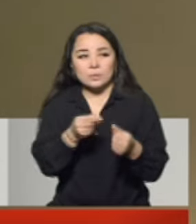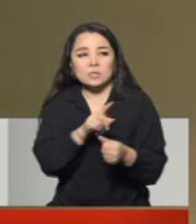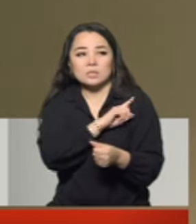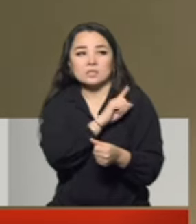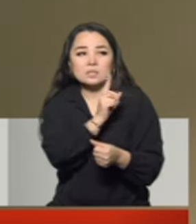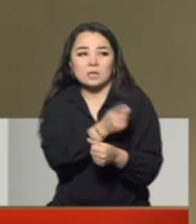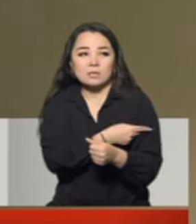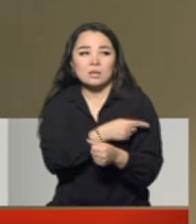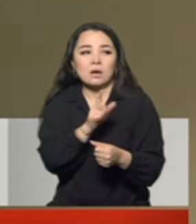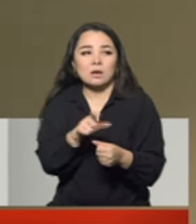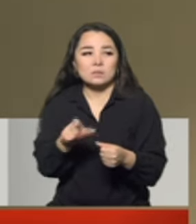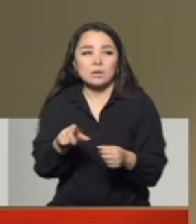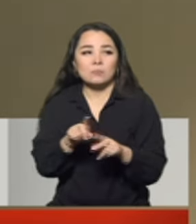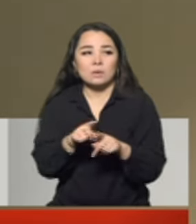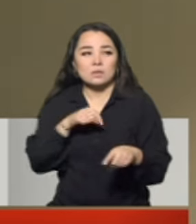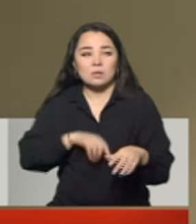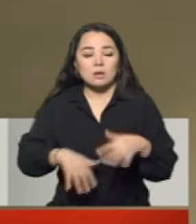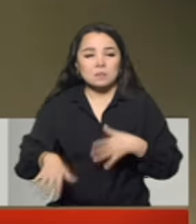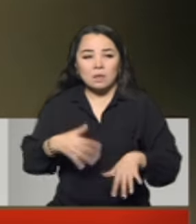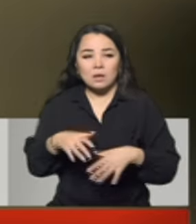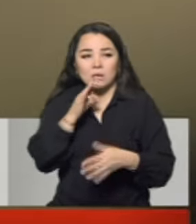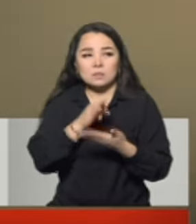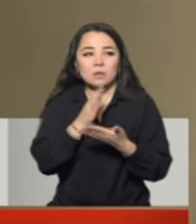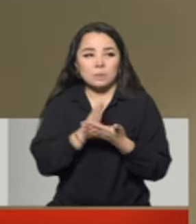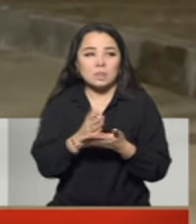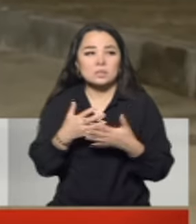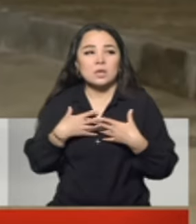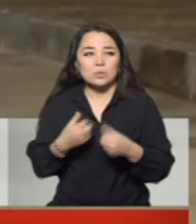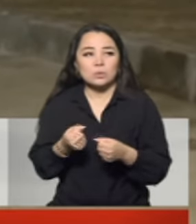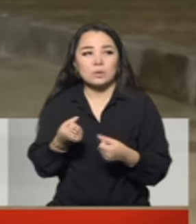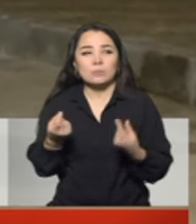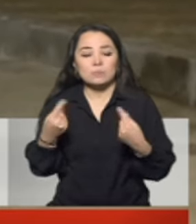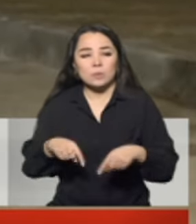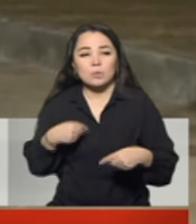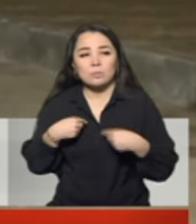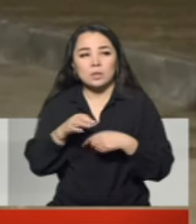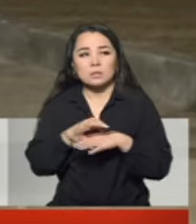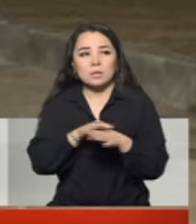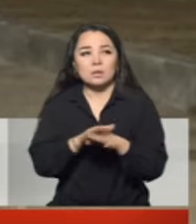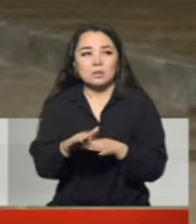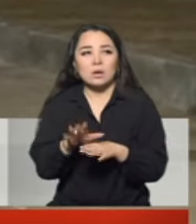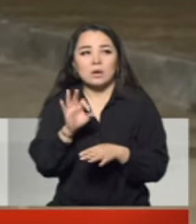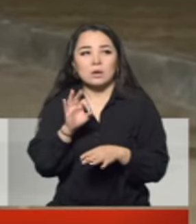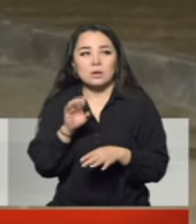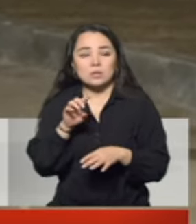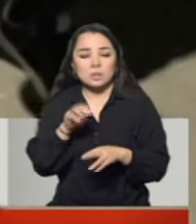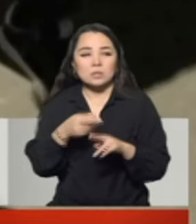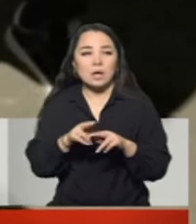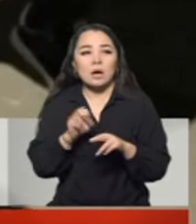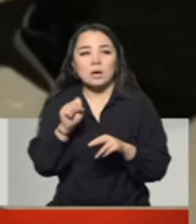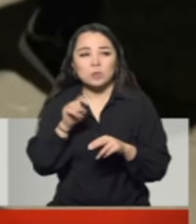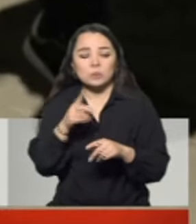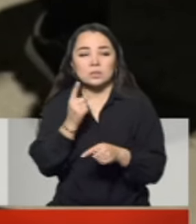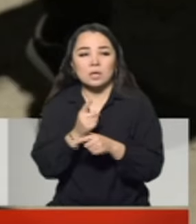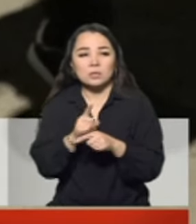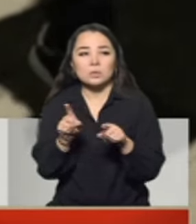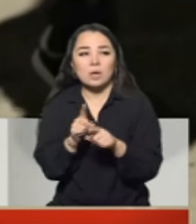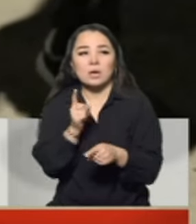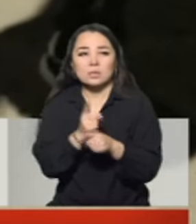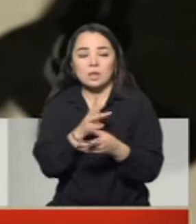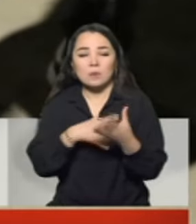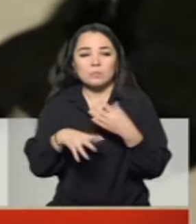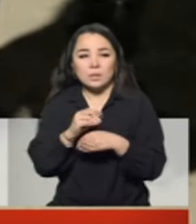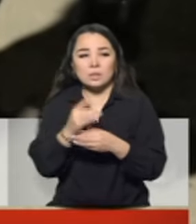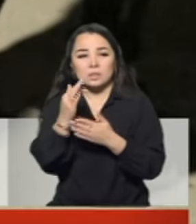препарат ағзаны әбден әлсіретеді. Денсаулыққа зардабын ескерген құзырлы органдар азот оксидін тыйым салынған есірткі